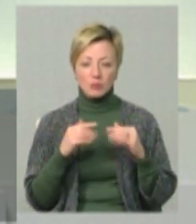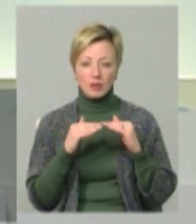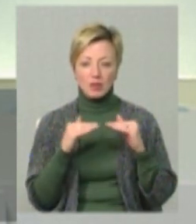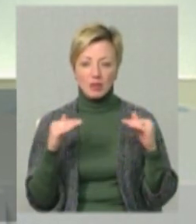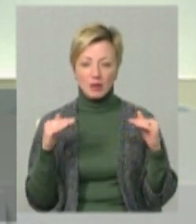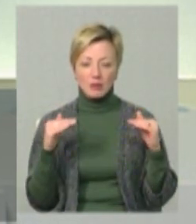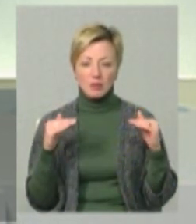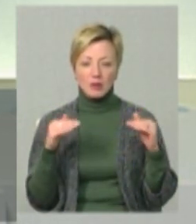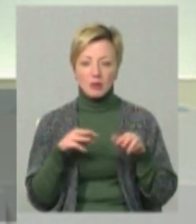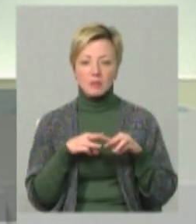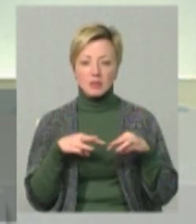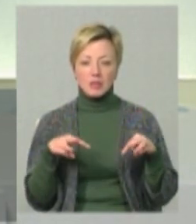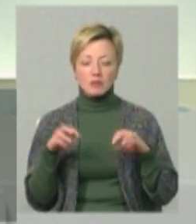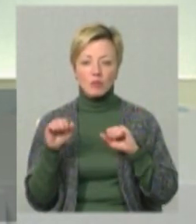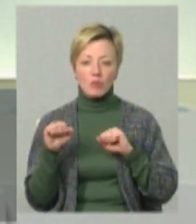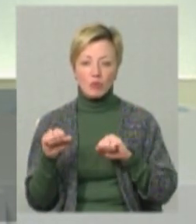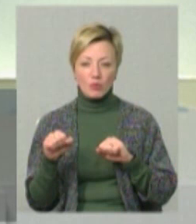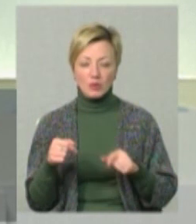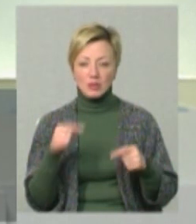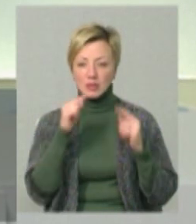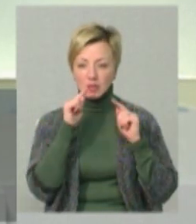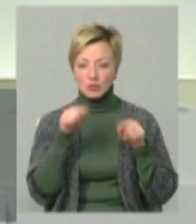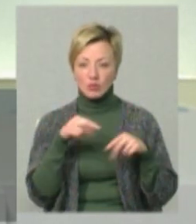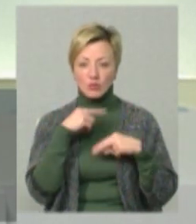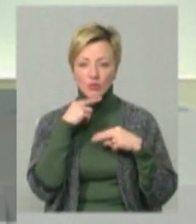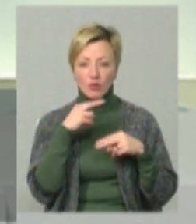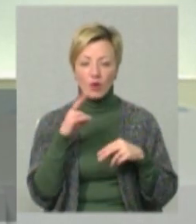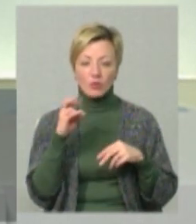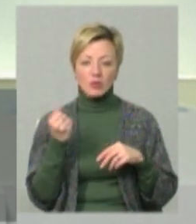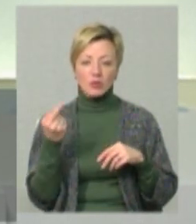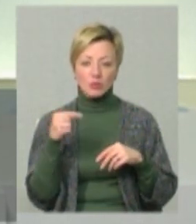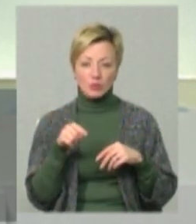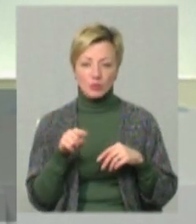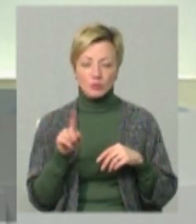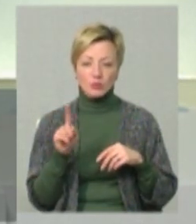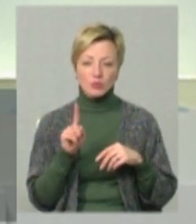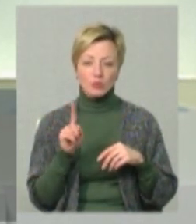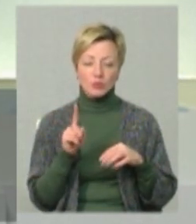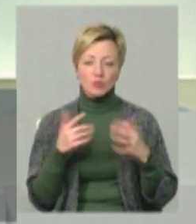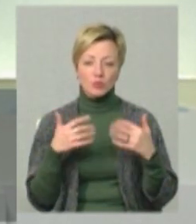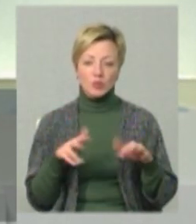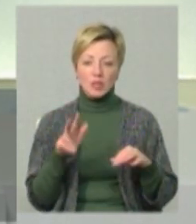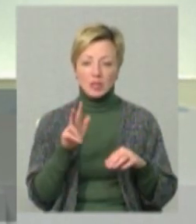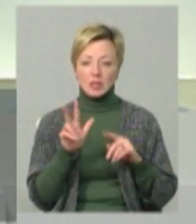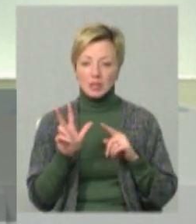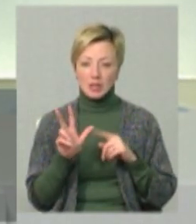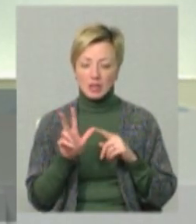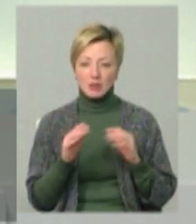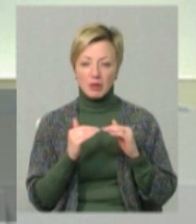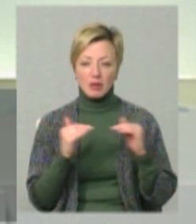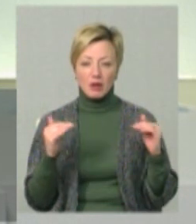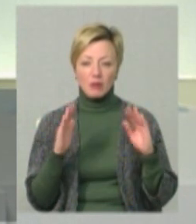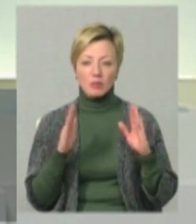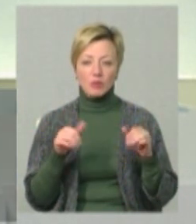Наступний етап, і Міністерством оборони якраз акцентовано увагу на тому, що вже третім етапом